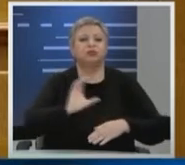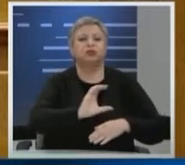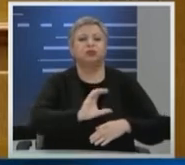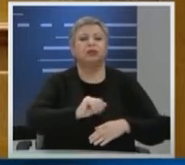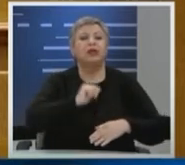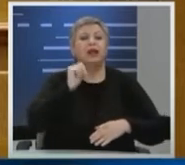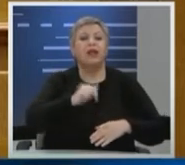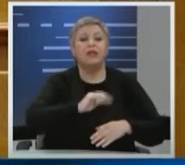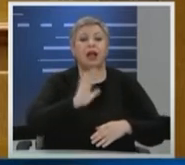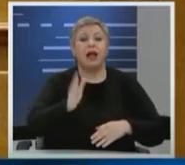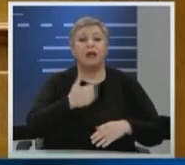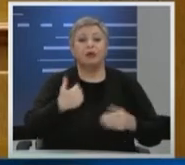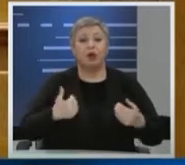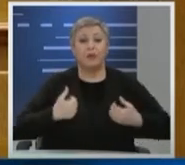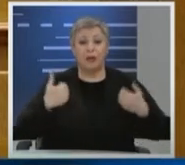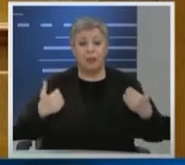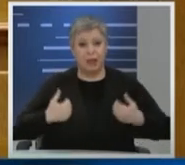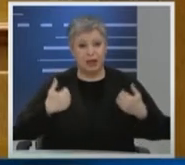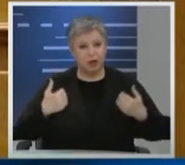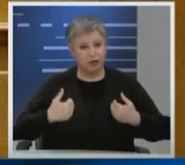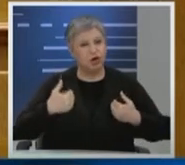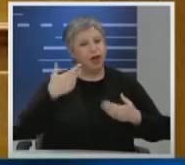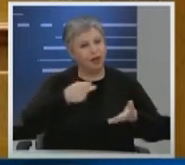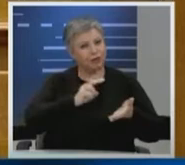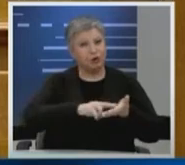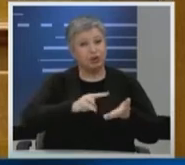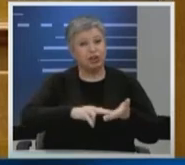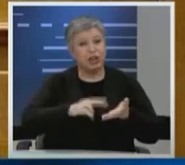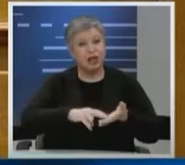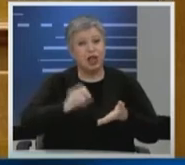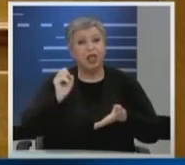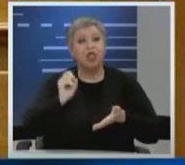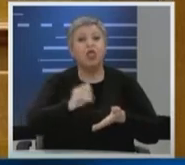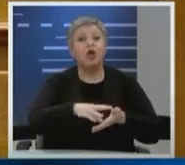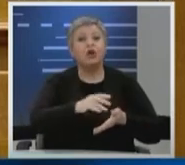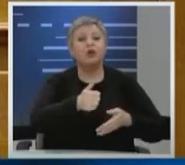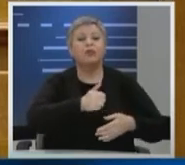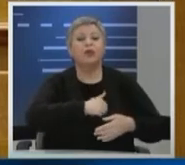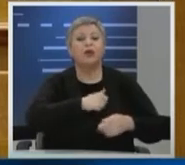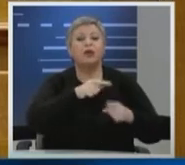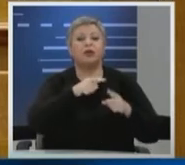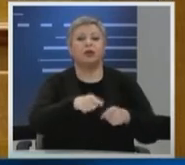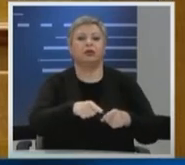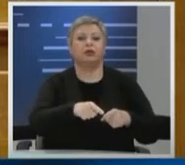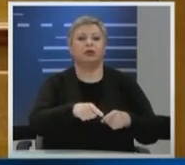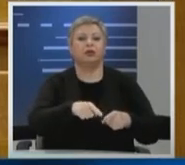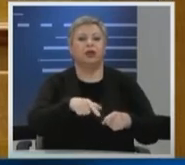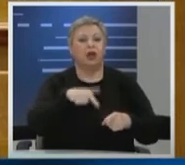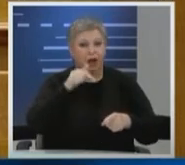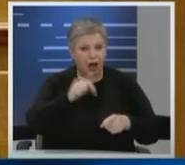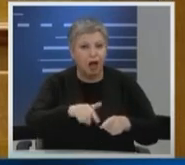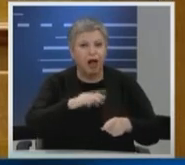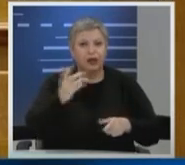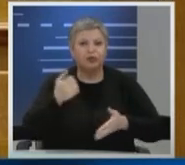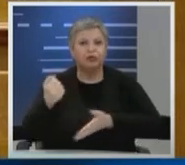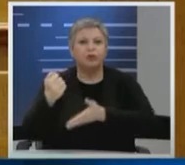εισφορές των νέων εργαζόμενων. Είναι ή δεν είναι αυτή η επιδότηση των επιχειρηματικών ομίλων, και όχι βεβαίως επιδότηση των